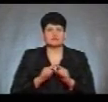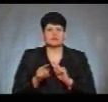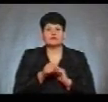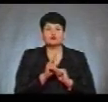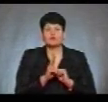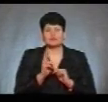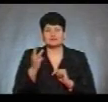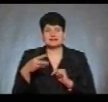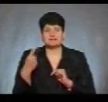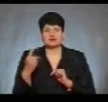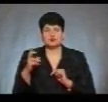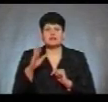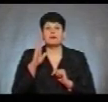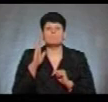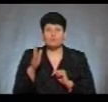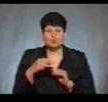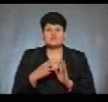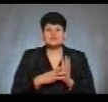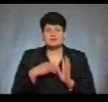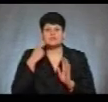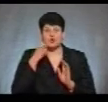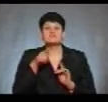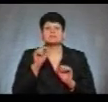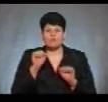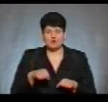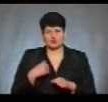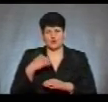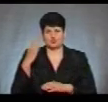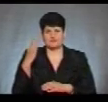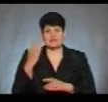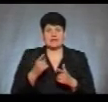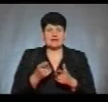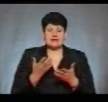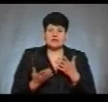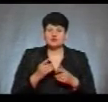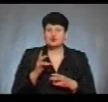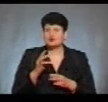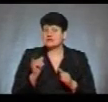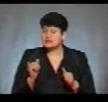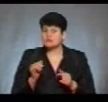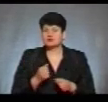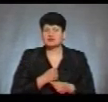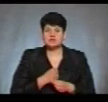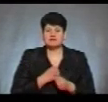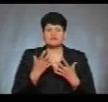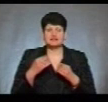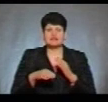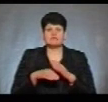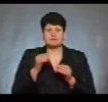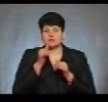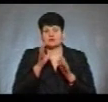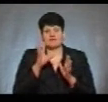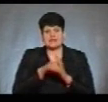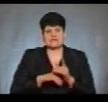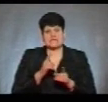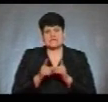кому 31 березня буде 18 років, він зможе просувати. Якщо ні, то, на жаль, в день виборів вже неможливо внести зміни